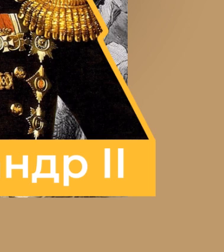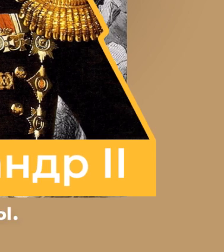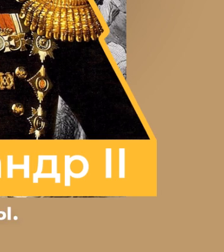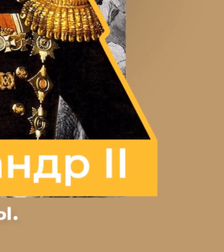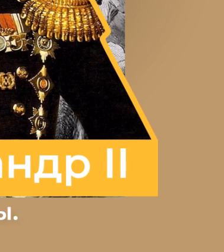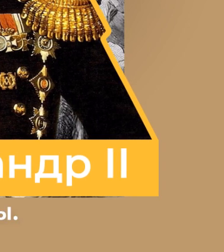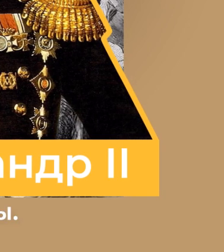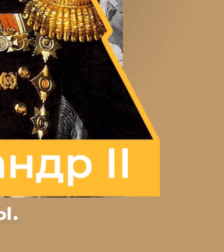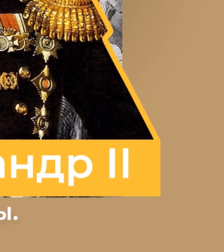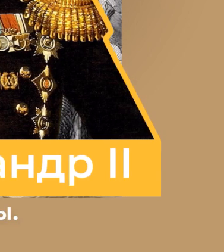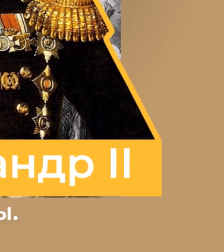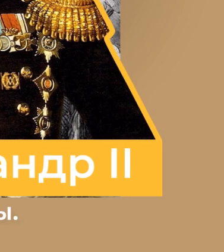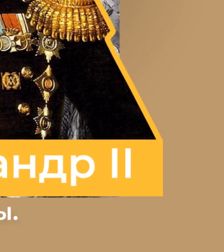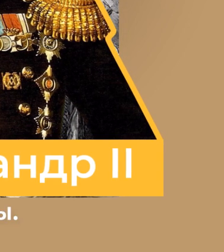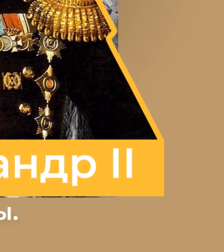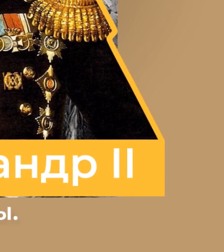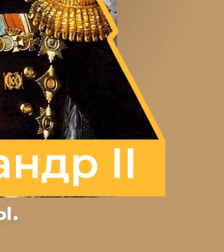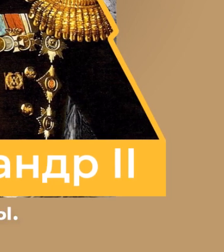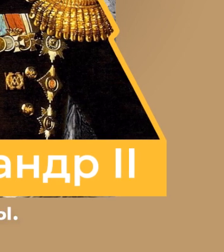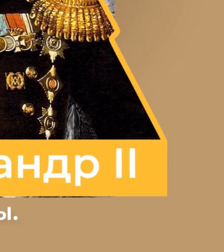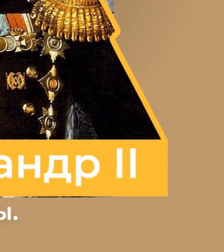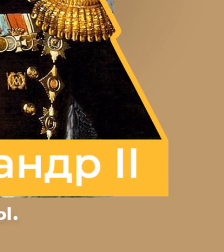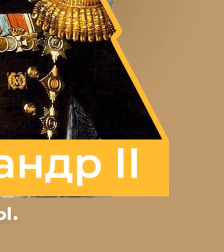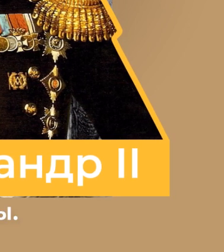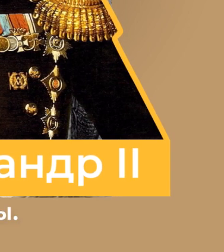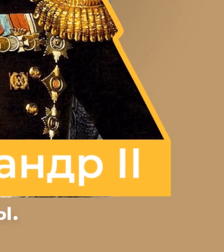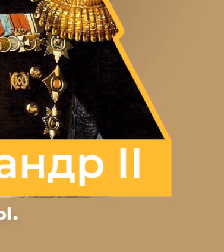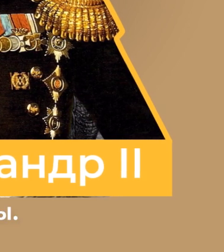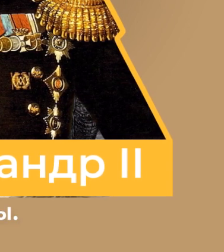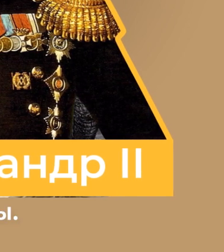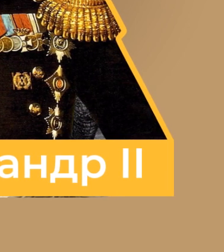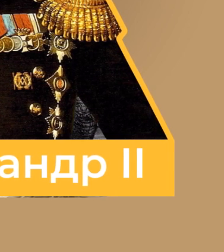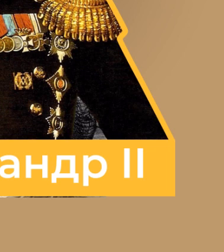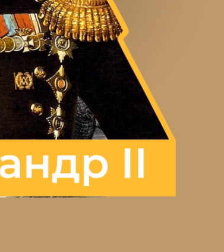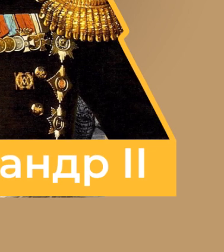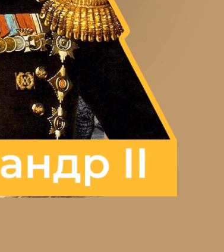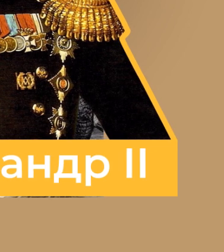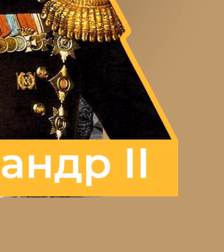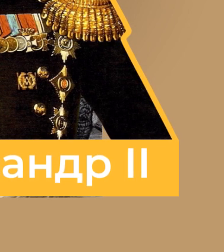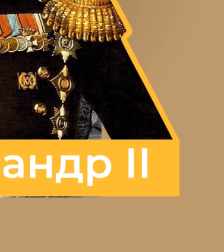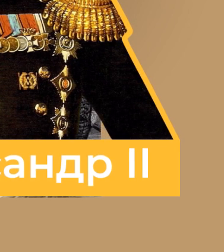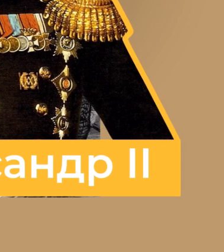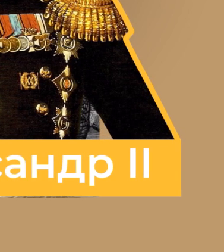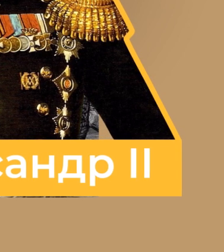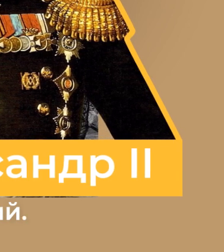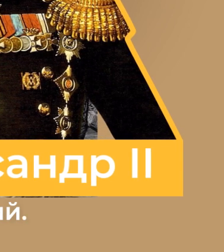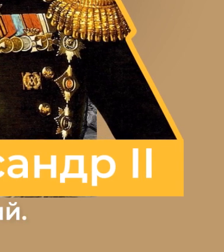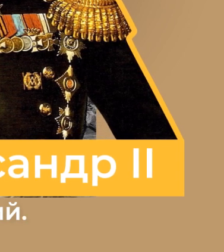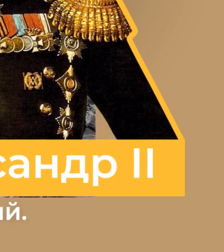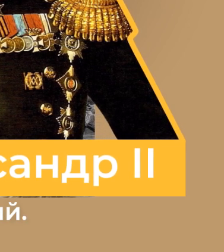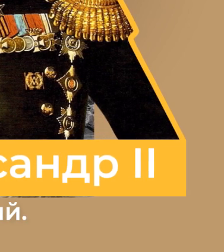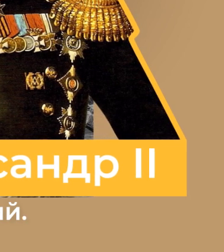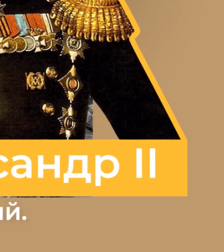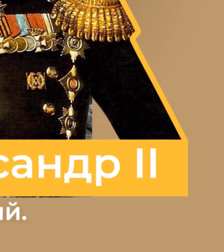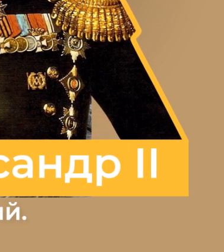привело. Император погиб 1 марта 1881 года от взрыва бомбы. Ее бросил член подпольной революционной